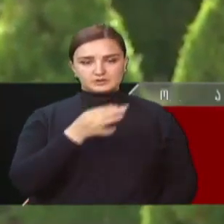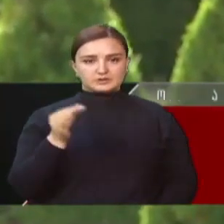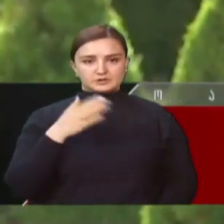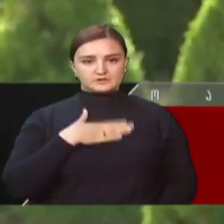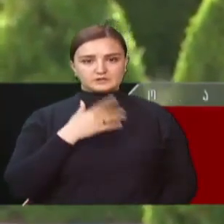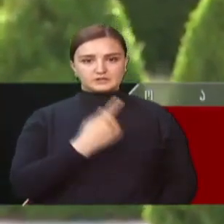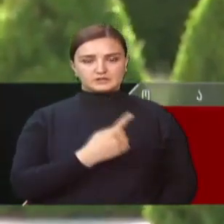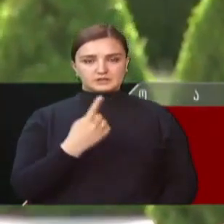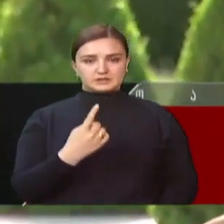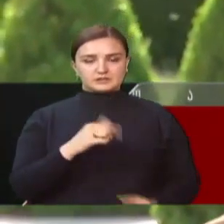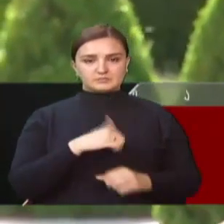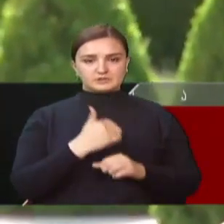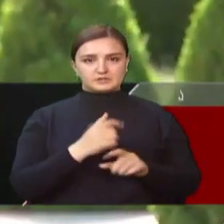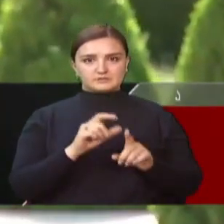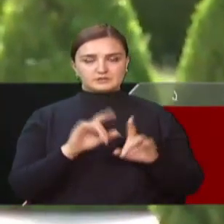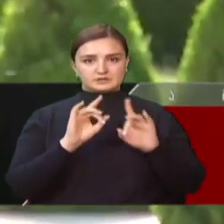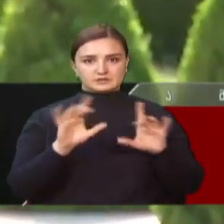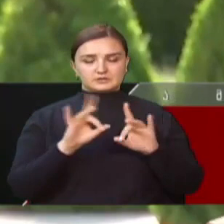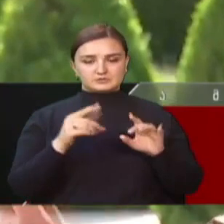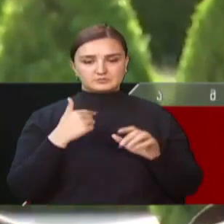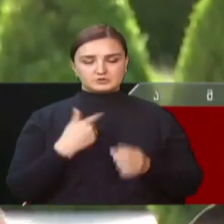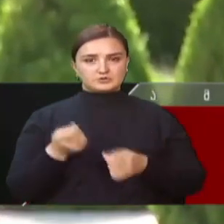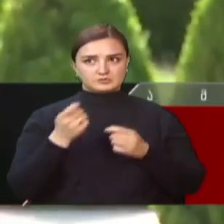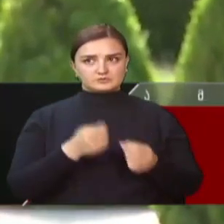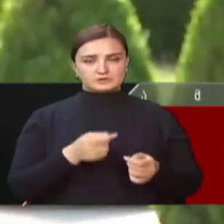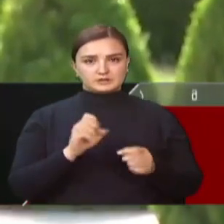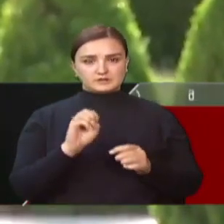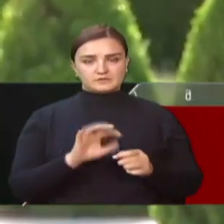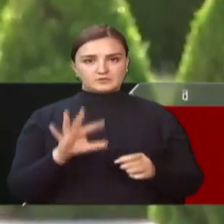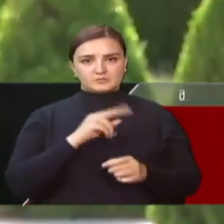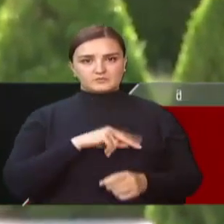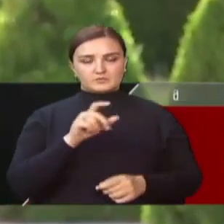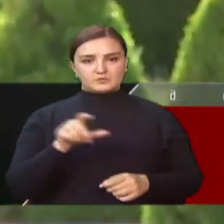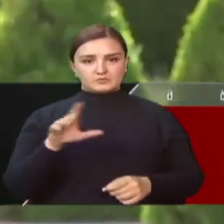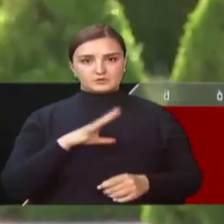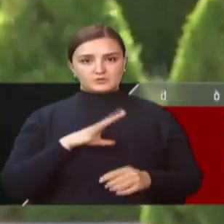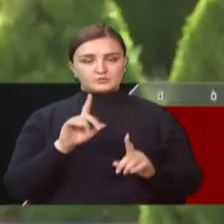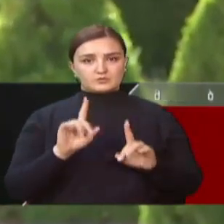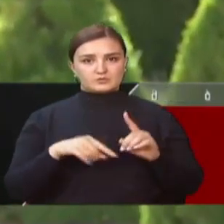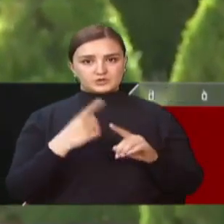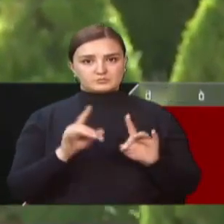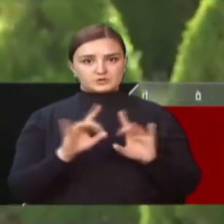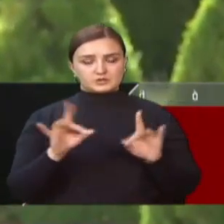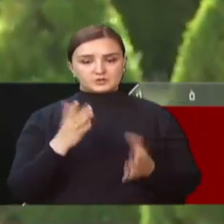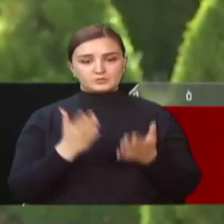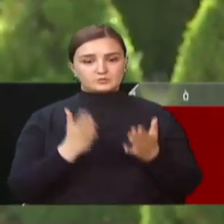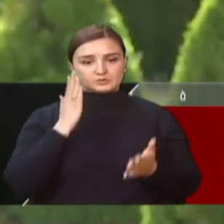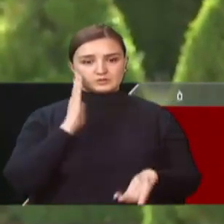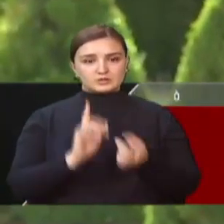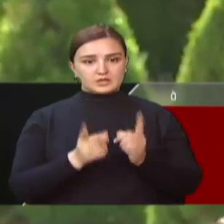ჩვენი ერთ-ერთი მთავარი სათქმელი რაც მე ჩამოვიტანე ჩვენს ევროპელ კოლეგებთან იყო შემდეგი, რომ თუ